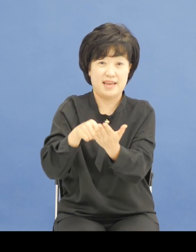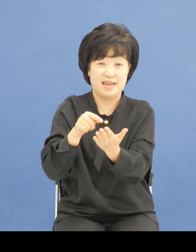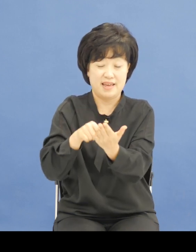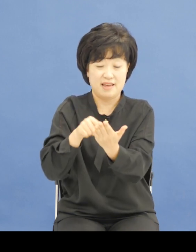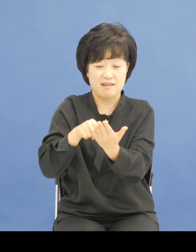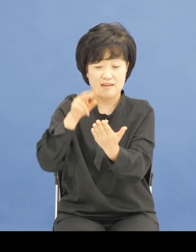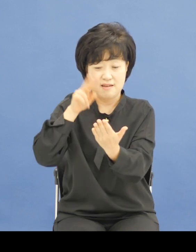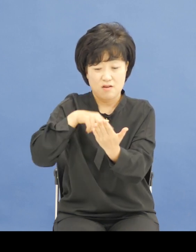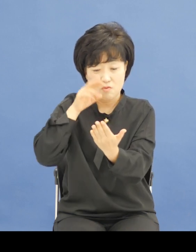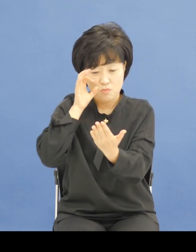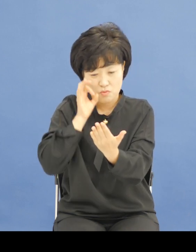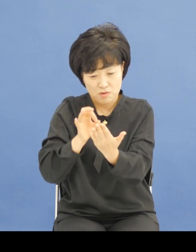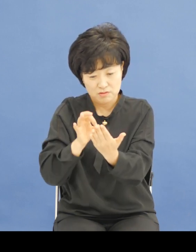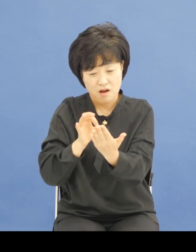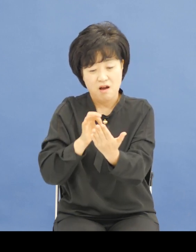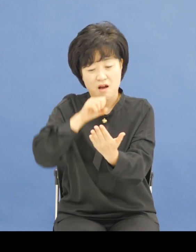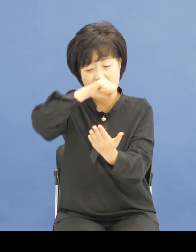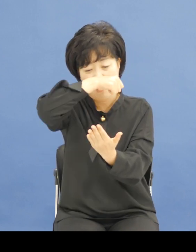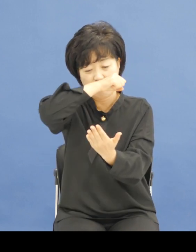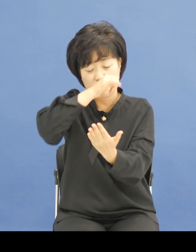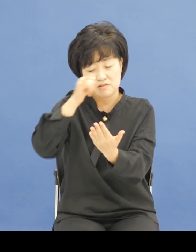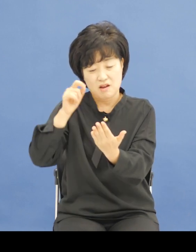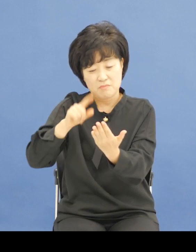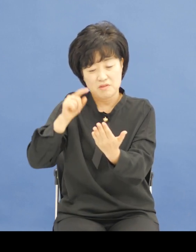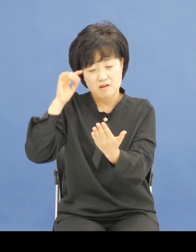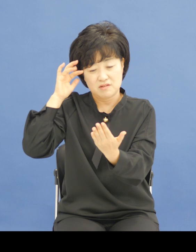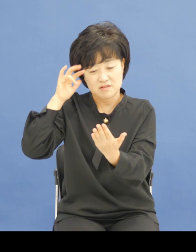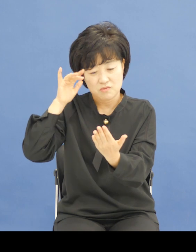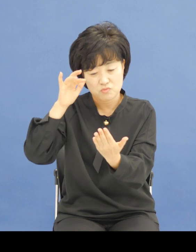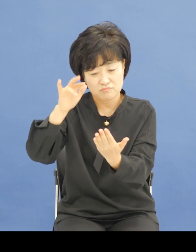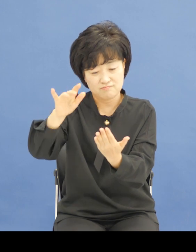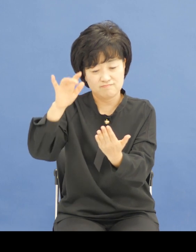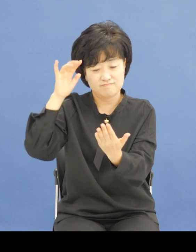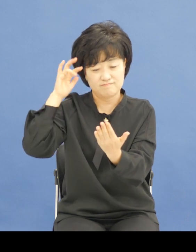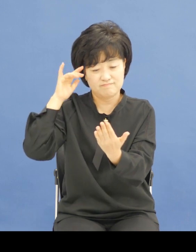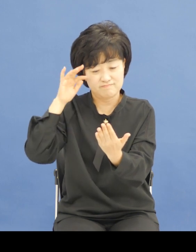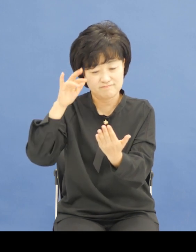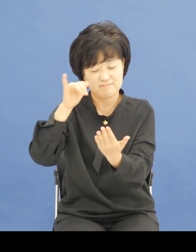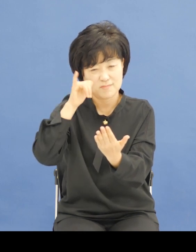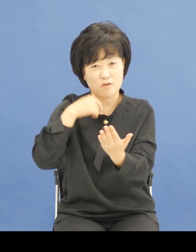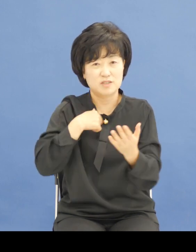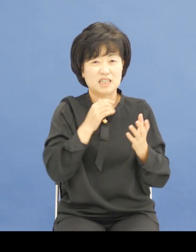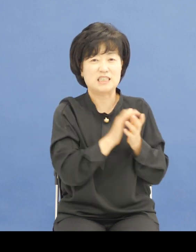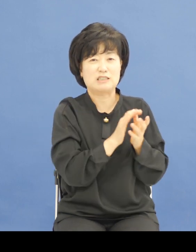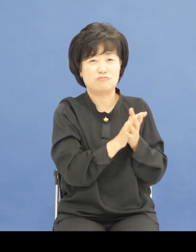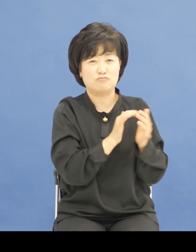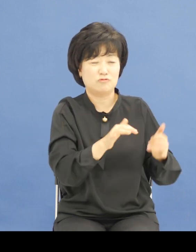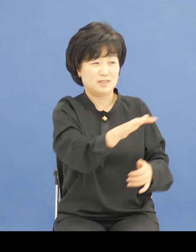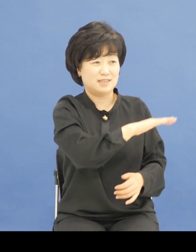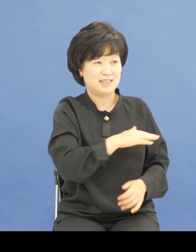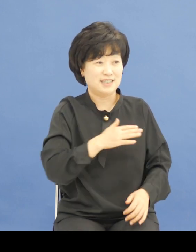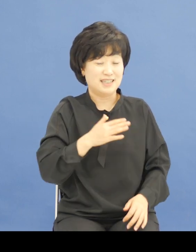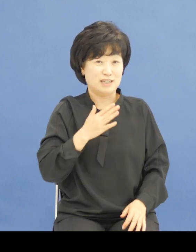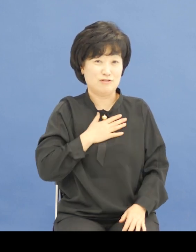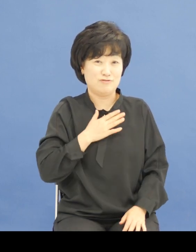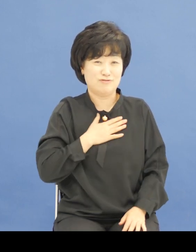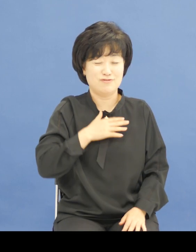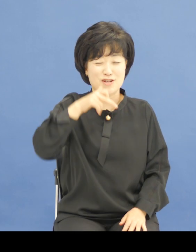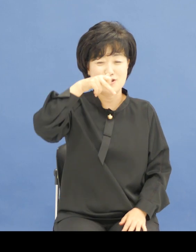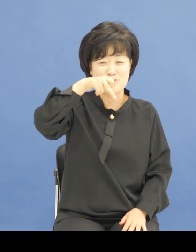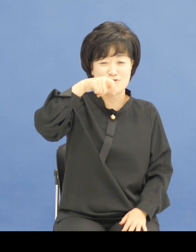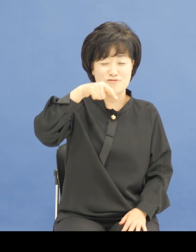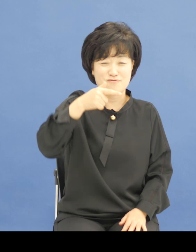막연한 그리움들이 있었어요. 그래서 이제 친구들한테 쿤타킨테가 우리 외삼촌이야.